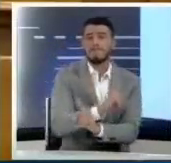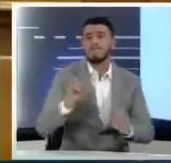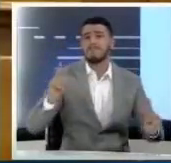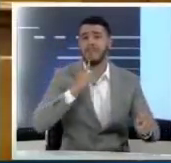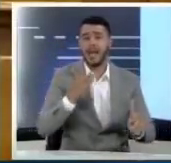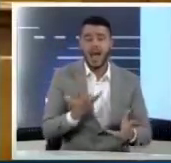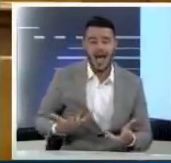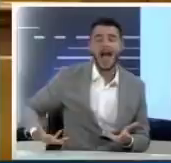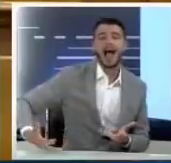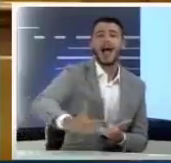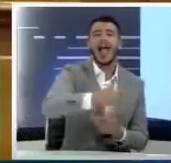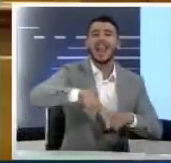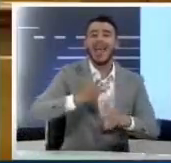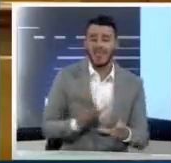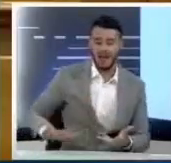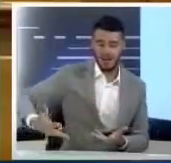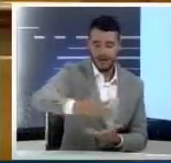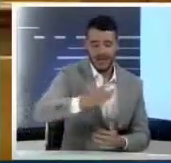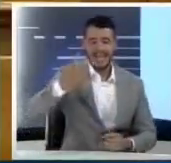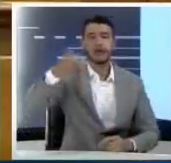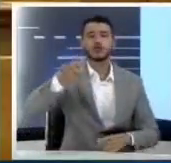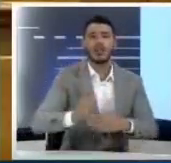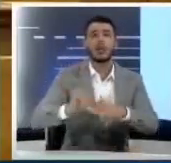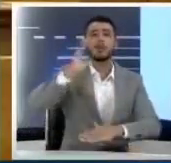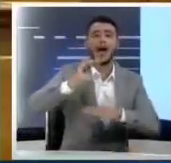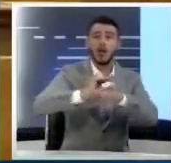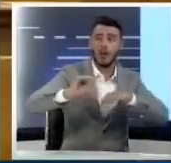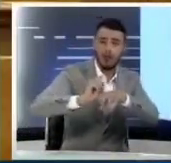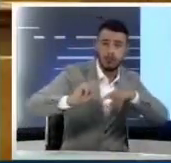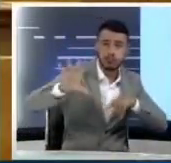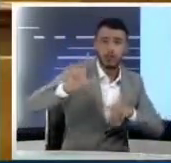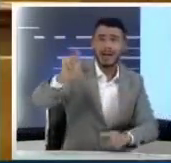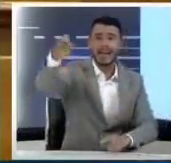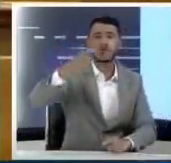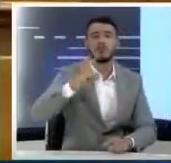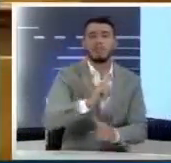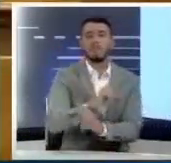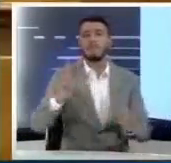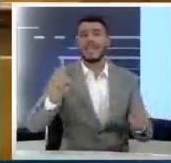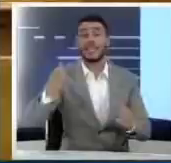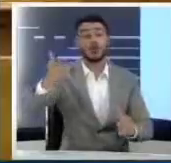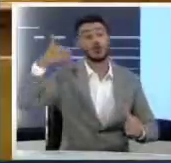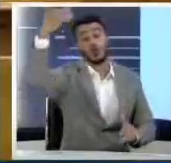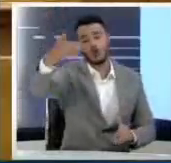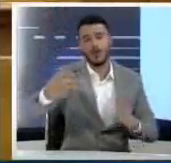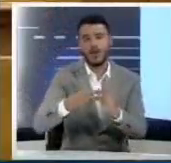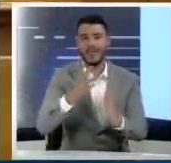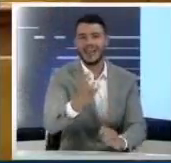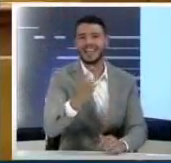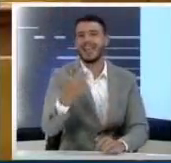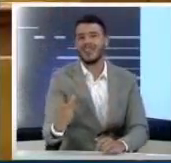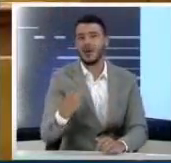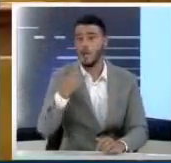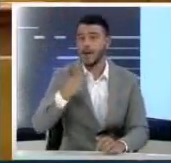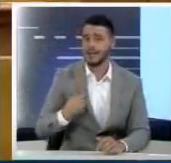του ΑΕΠ. Άρα είναι ήδη φτιαγμένο ότι η απόφαση θα πάρθει. Δεν είναι θέμα βολανταρισμού αν θέλουν